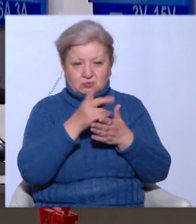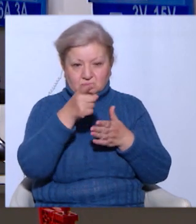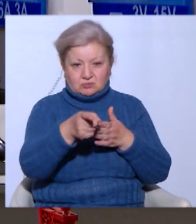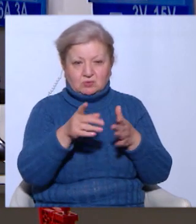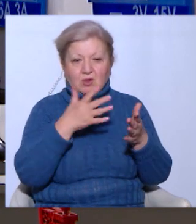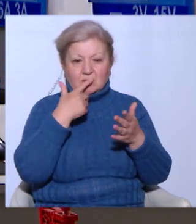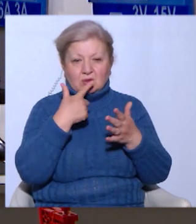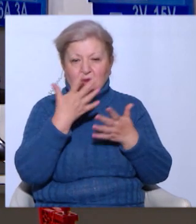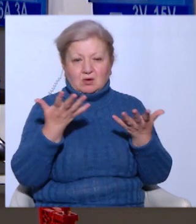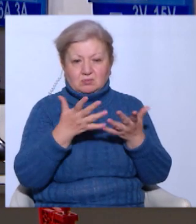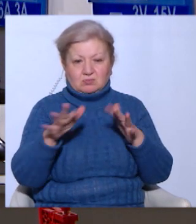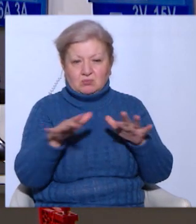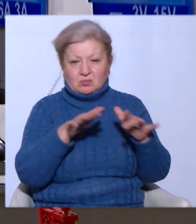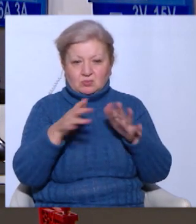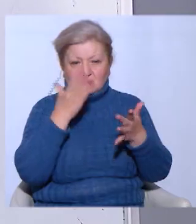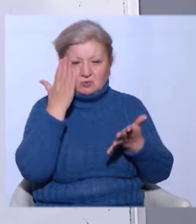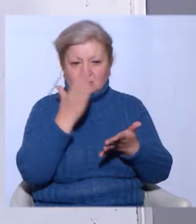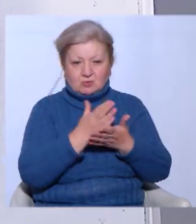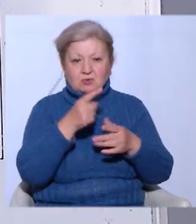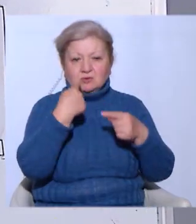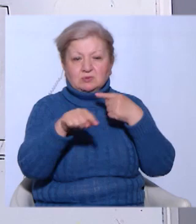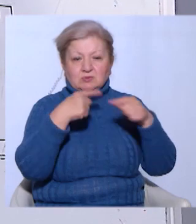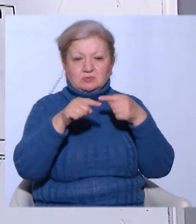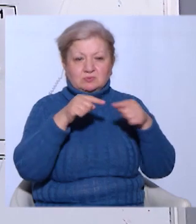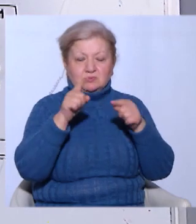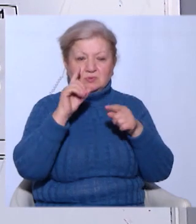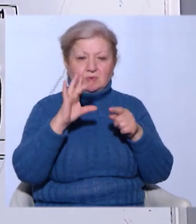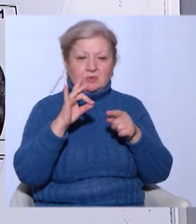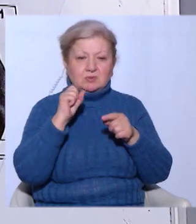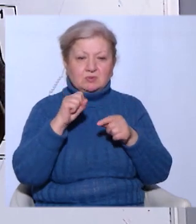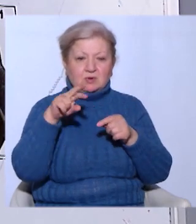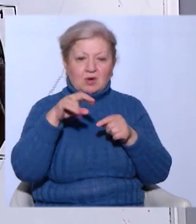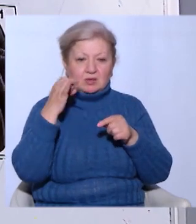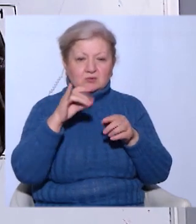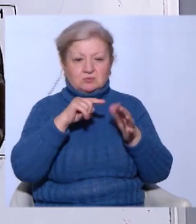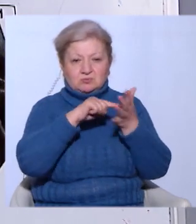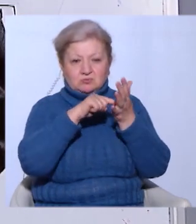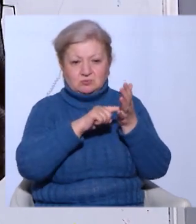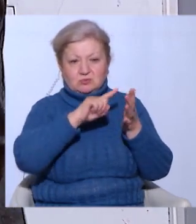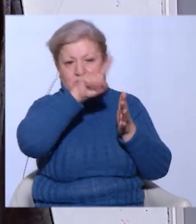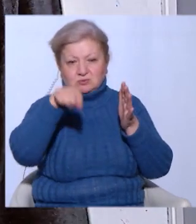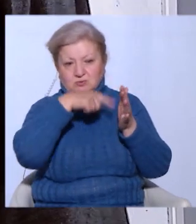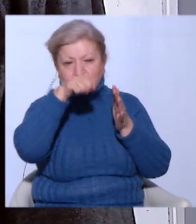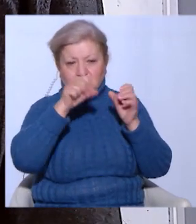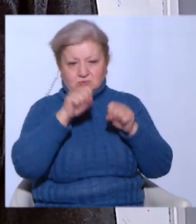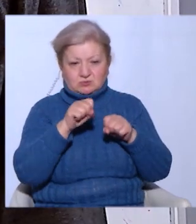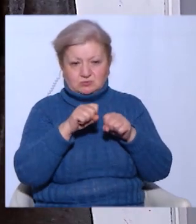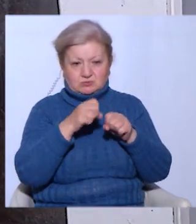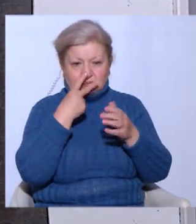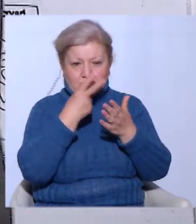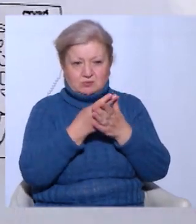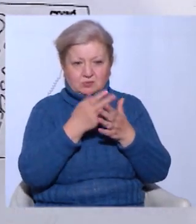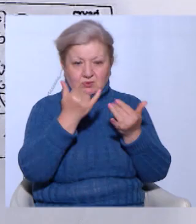ნებისმიერი მოძრაობა მრუდწირული შეგვიძლია სხვადასხვა რადიუსიან წრეწირზე მოძრაობა შევადაროთ. აი ახლა